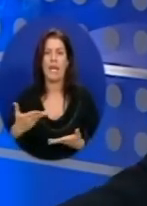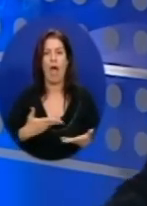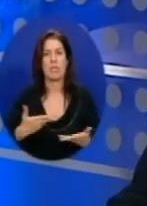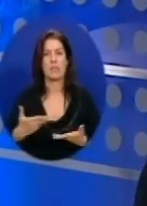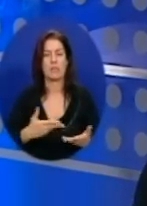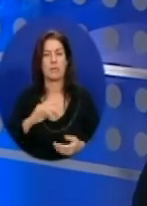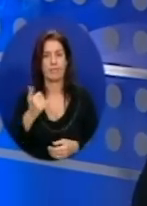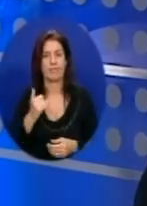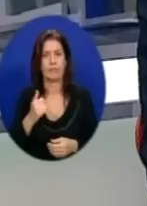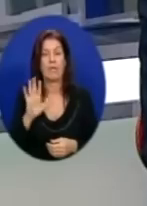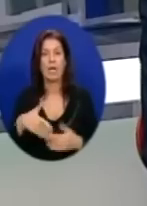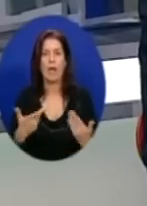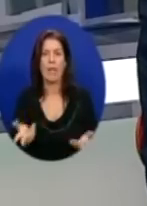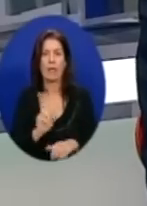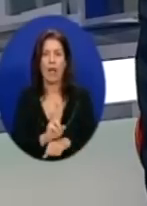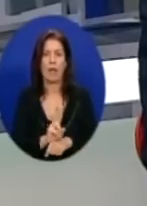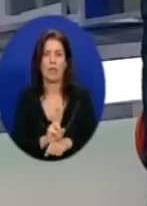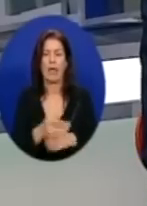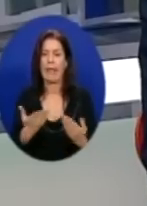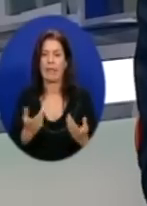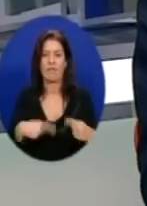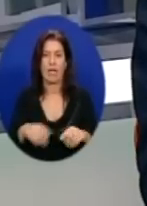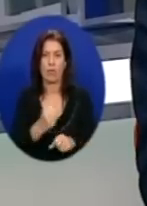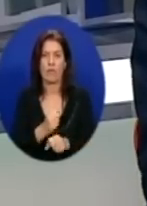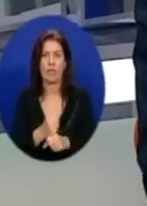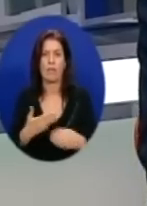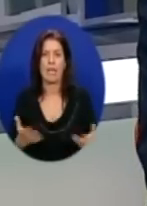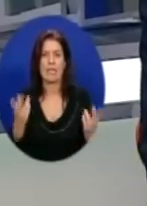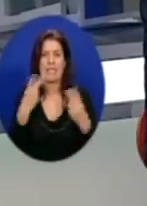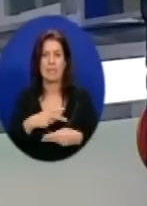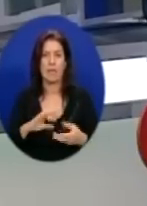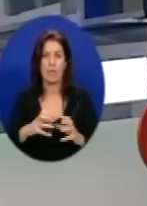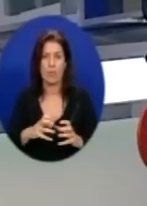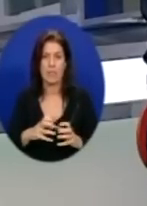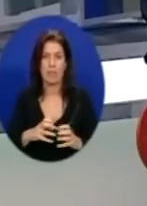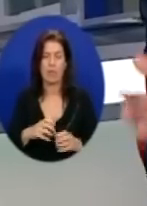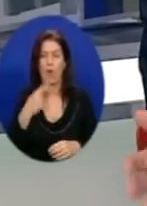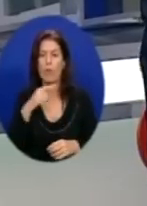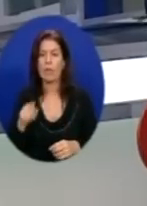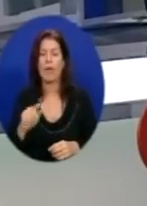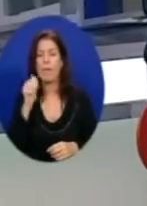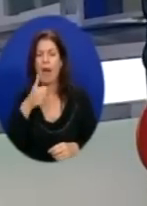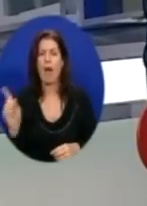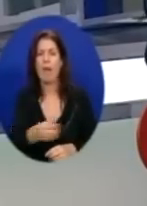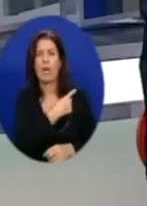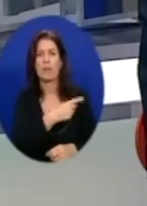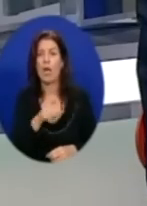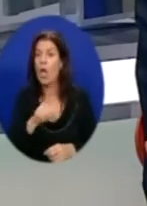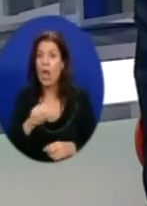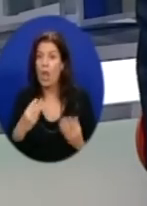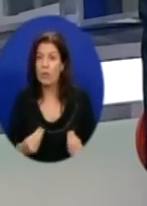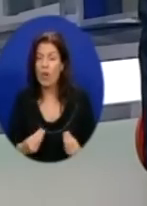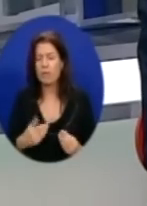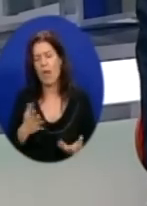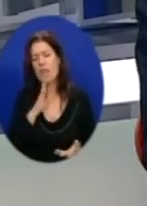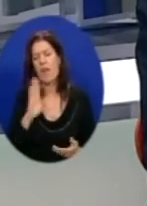פשוט. נכון, ואין להם הגנה. כן. אין להם ועד עובדים, אין להם הסכמים קיבוציים. הם אומרים להם, מחר תקומו ותיחו, לא טוב לכם, אין